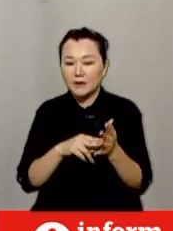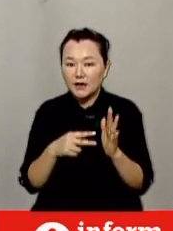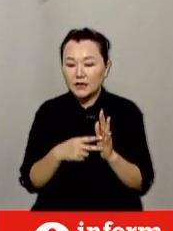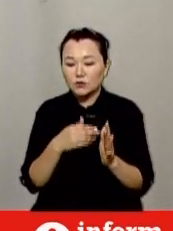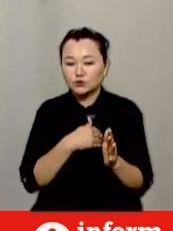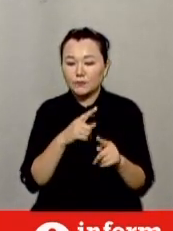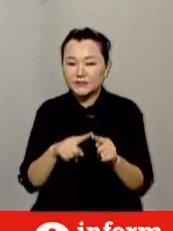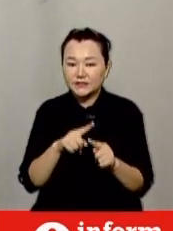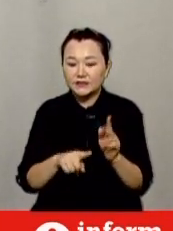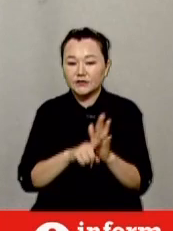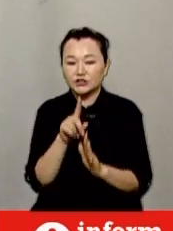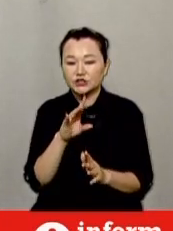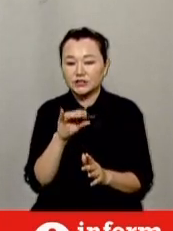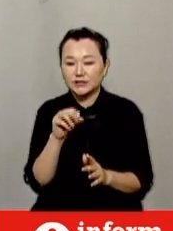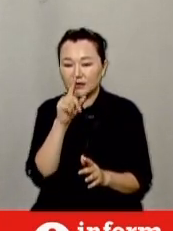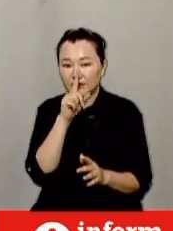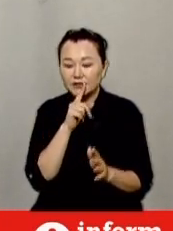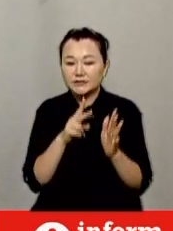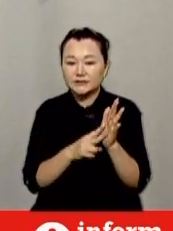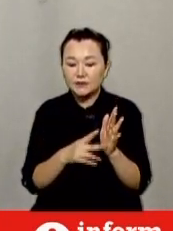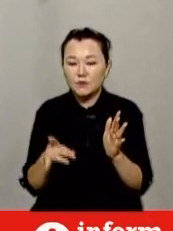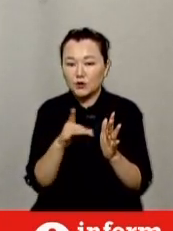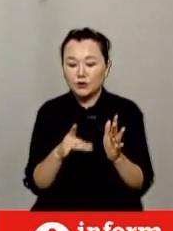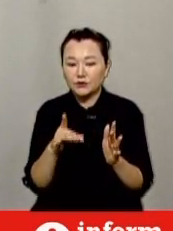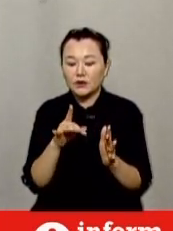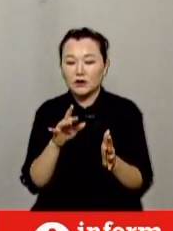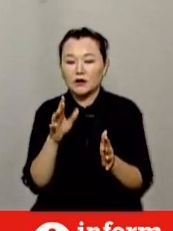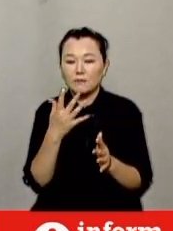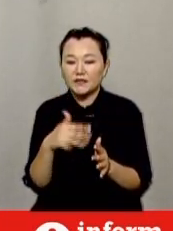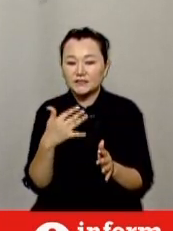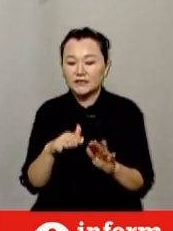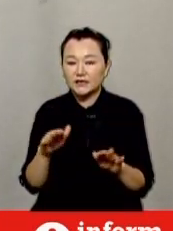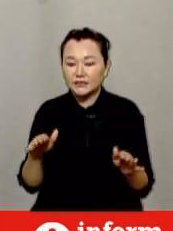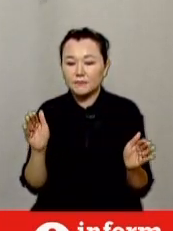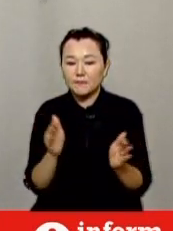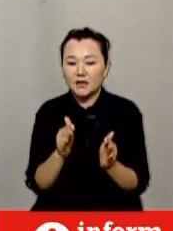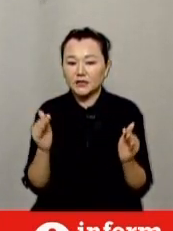Шілде айынан бастап, 7 өңірде сыйымдылығы 50 баладан аспайтын